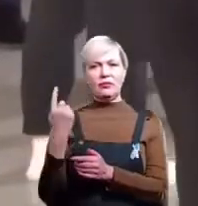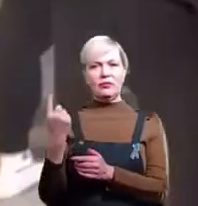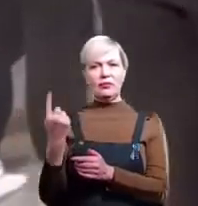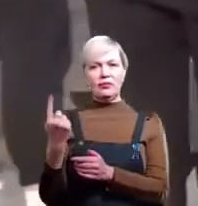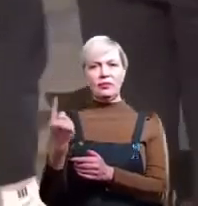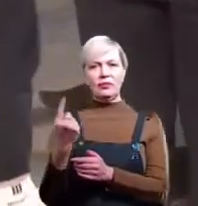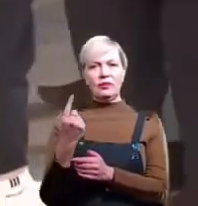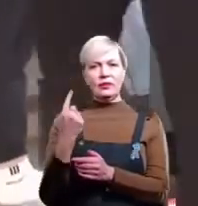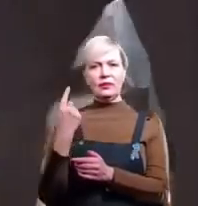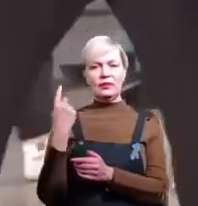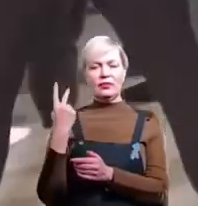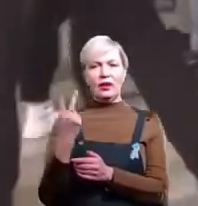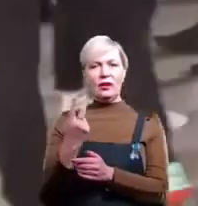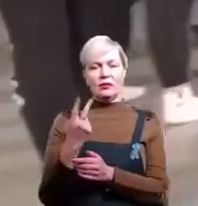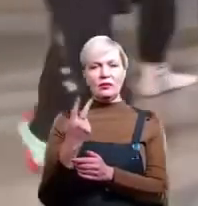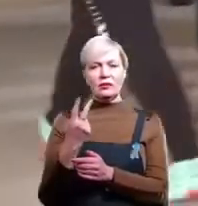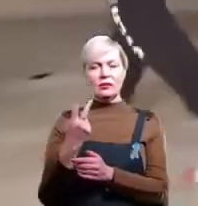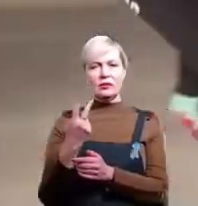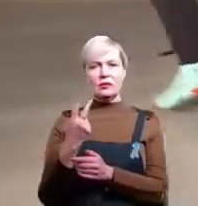1 и 2.